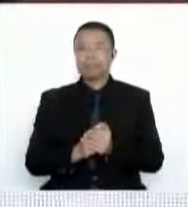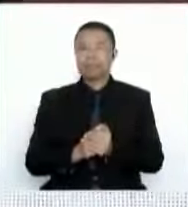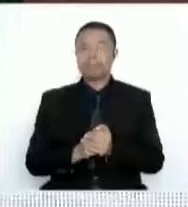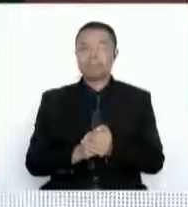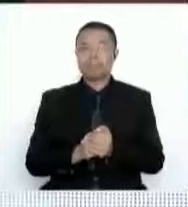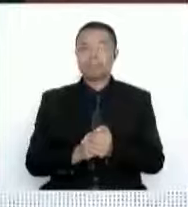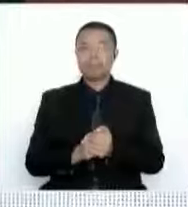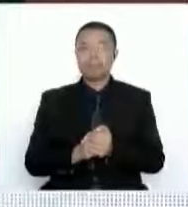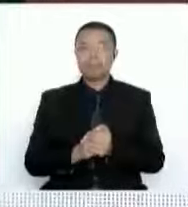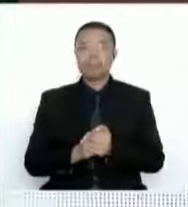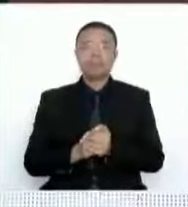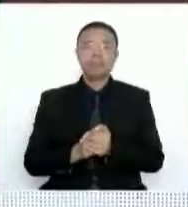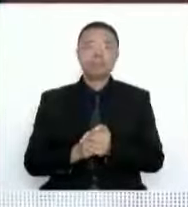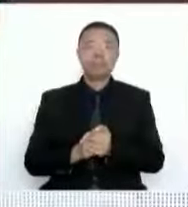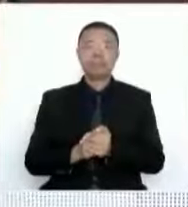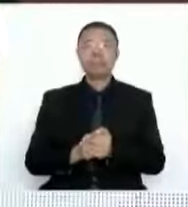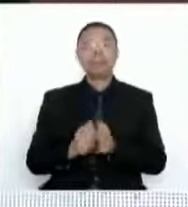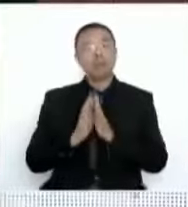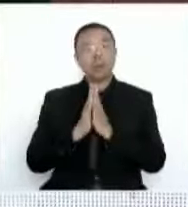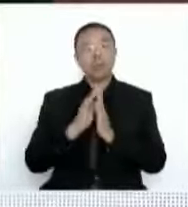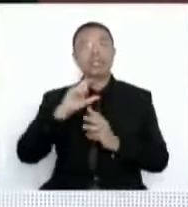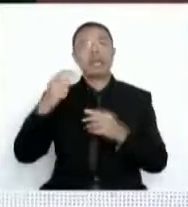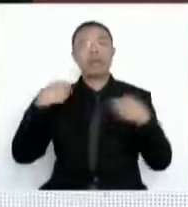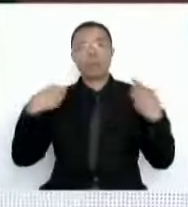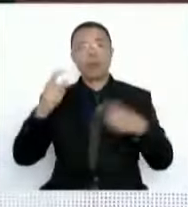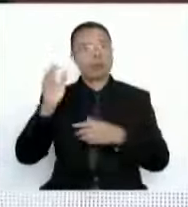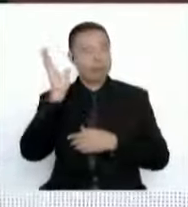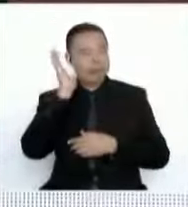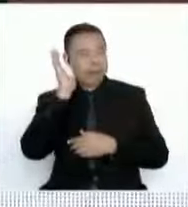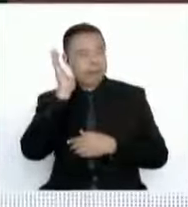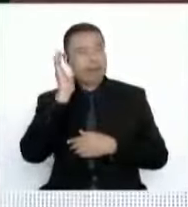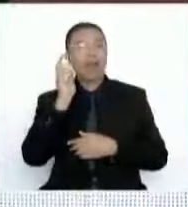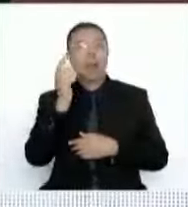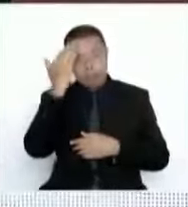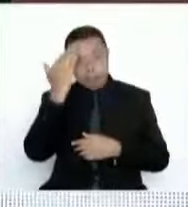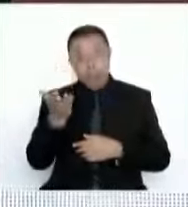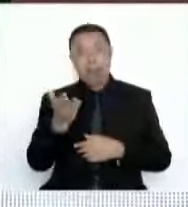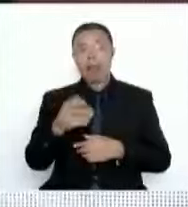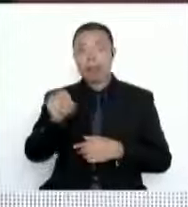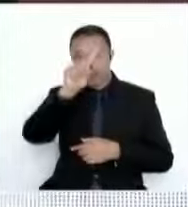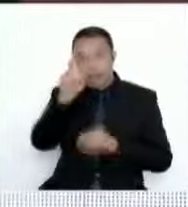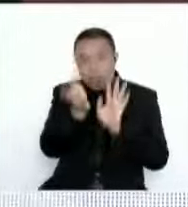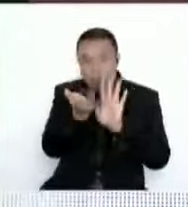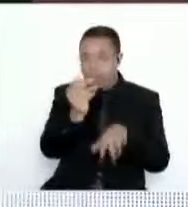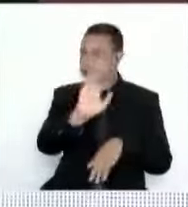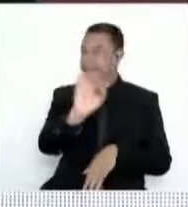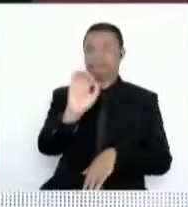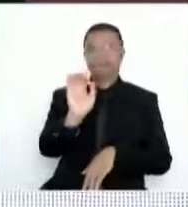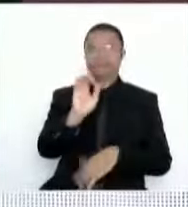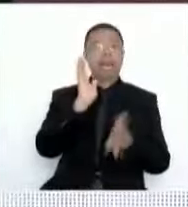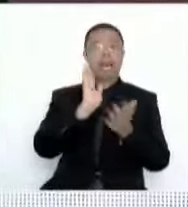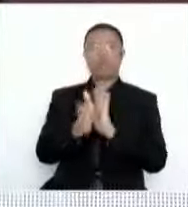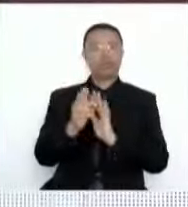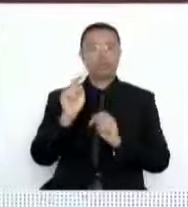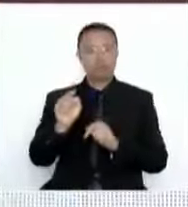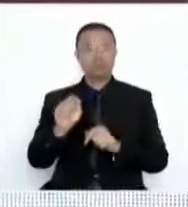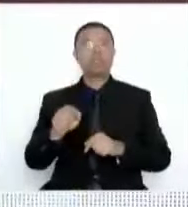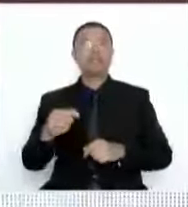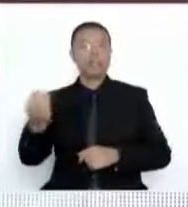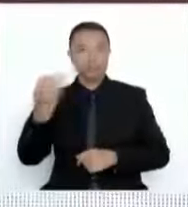panelis kami mohon para calon gubernur untuk mendengarkan dengan seksama karena pertanyaan tidak akan kami ulang dan pertanyaan untuk